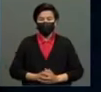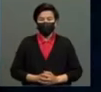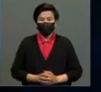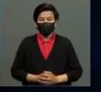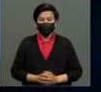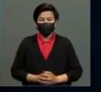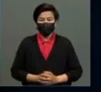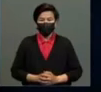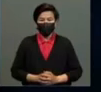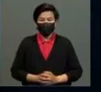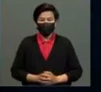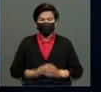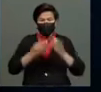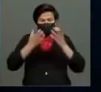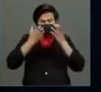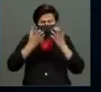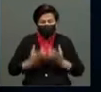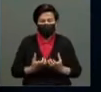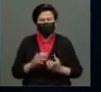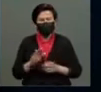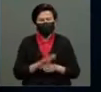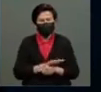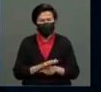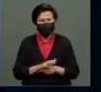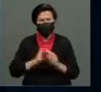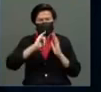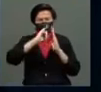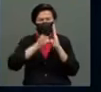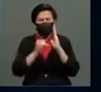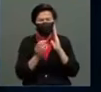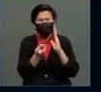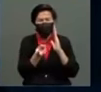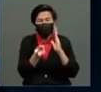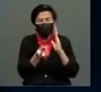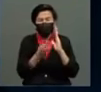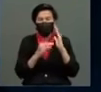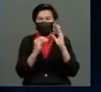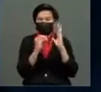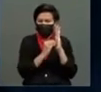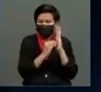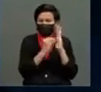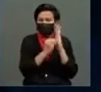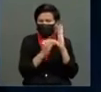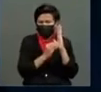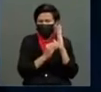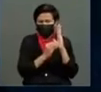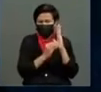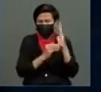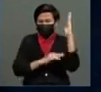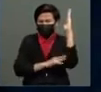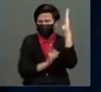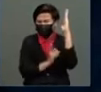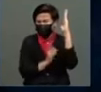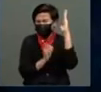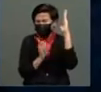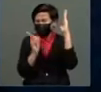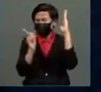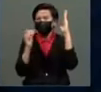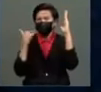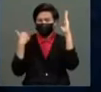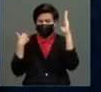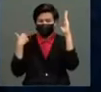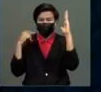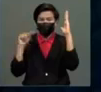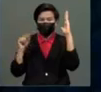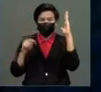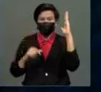ไม่ได้ต้องเขาเรียกอะไรต้องเพิ่มปริมาณนะครับเพราะว่าจุดต่างๆค่อนข้างนิ่งแต่กรุงเทพและปริมณฑลเนี่ยแนวโน้ม